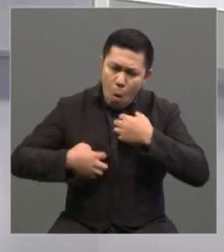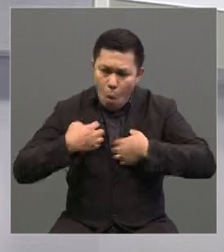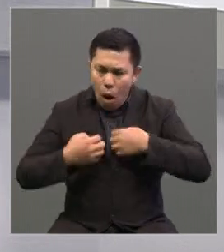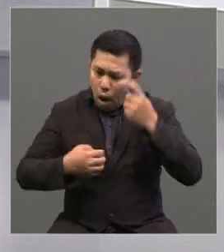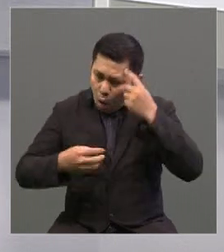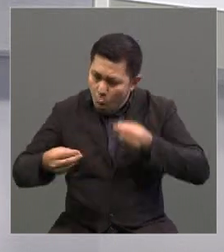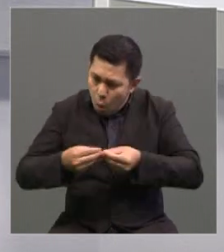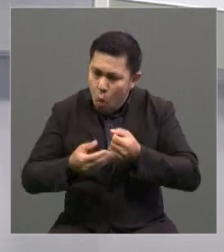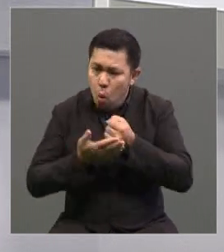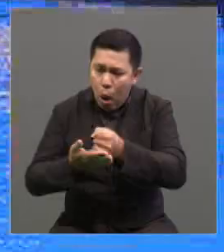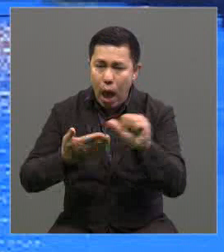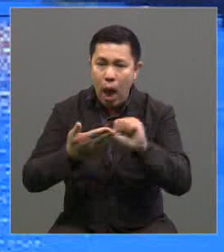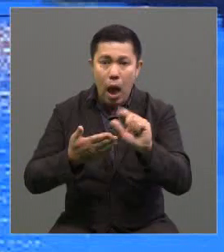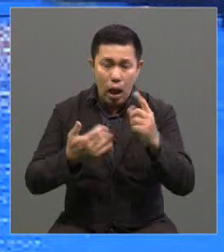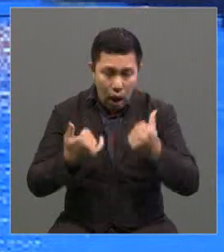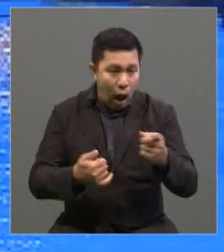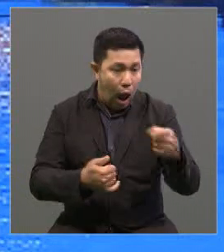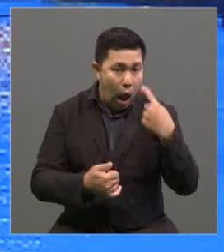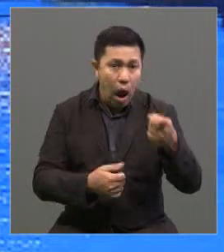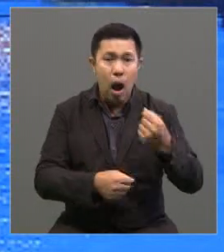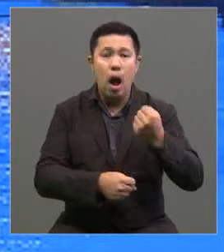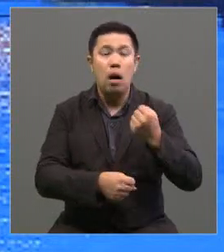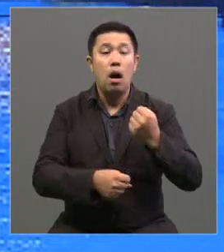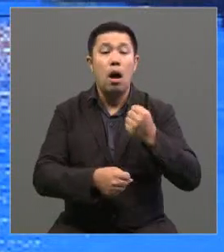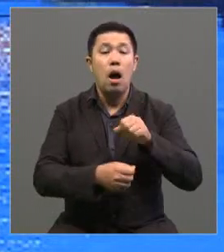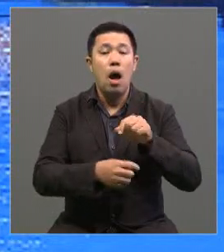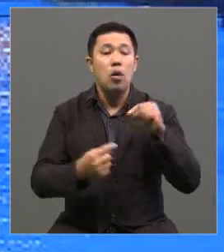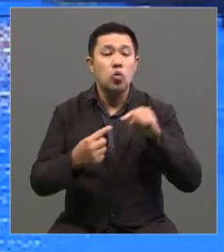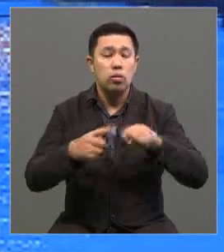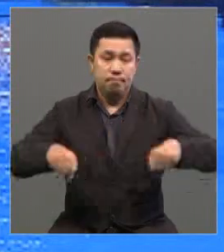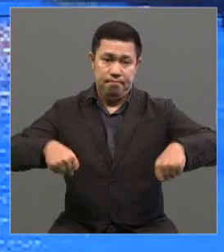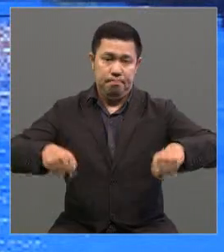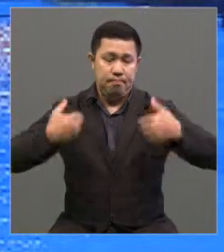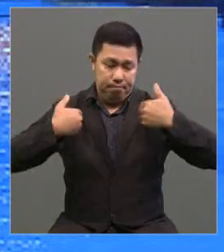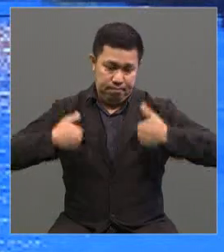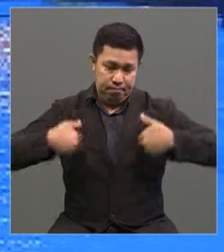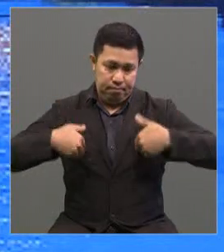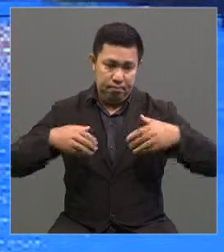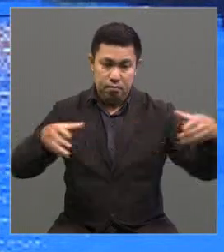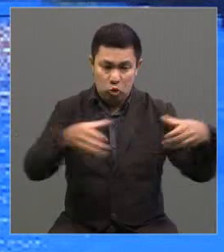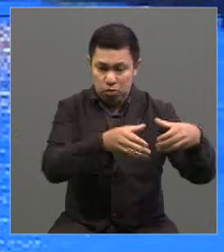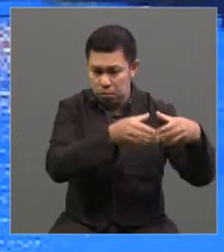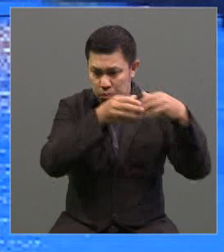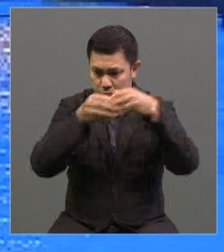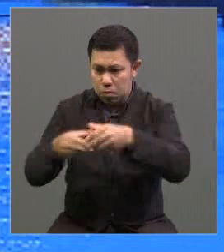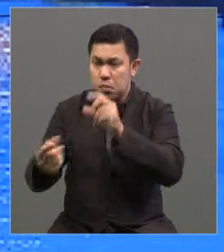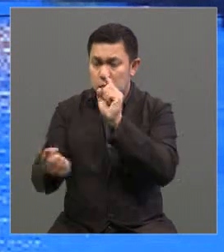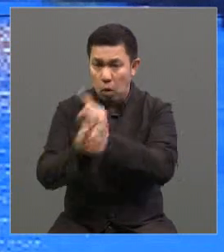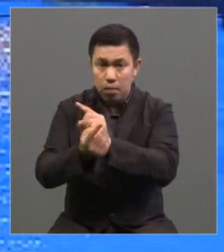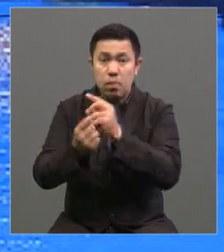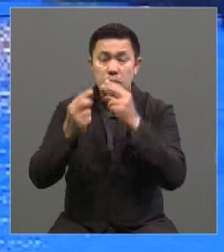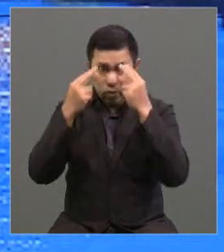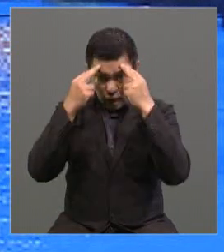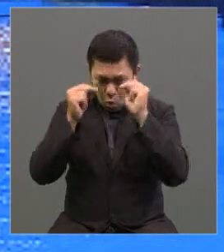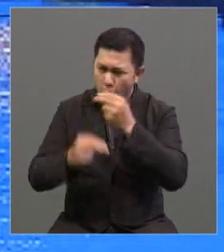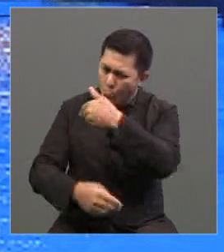แก้ไขด้วยซึ่งวันนี้ค่ะเป็นคิวของผู้ให้บริการรถจักรยานยนต์รับจ้างที่เขารวมตัวกันเดินทางมาพบท่านนายกรัฐมนตรีขอ